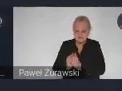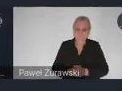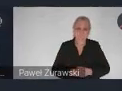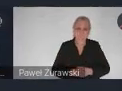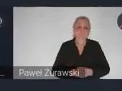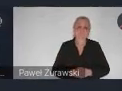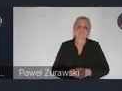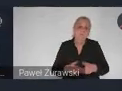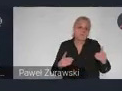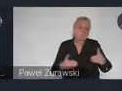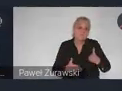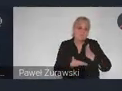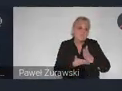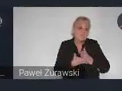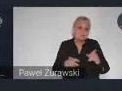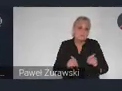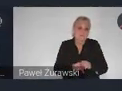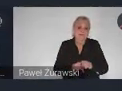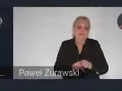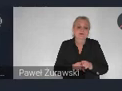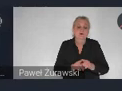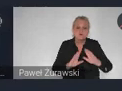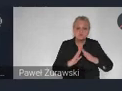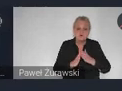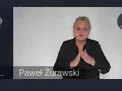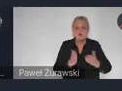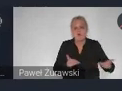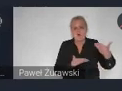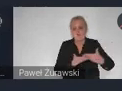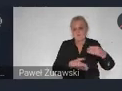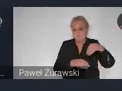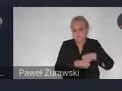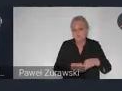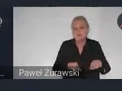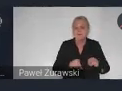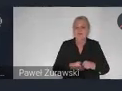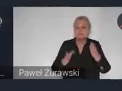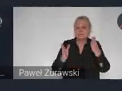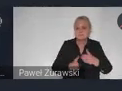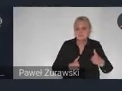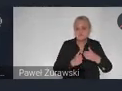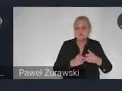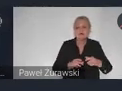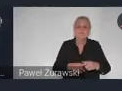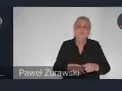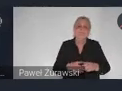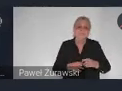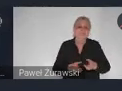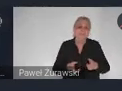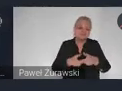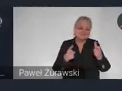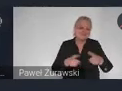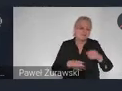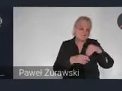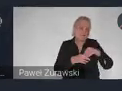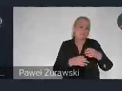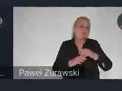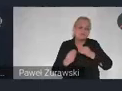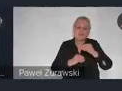być może pomocny będzie również państwu podręcznik dla oferentów oraz przygotowany zestaw najczęściej zadawanych